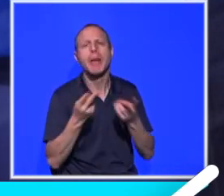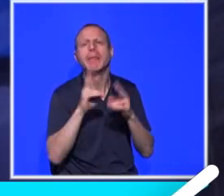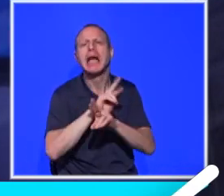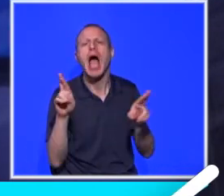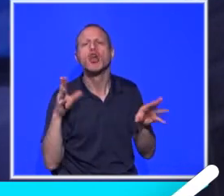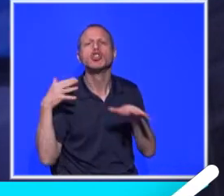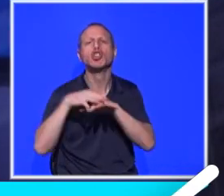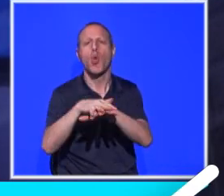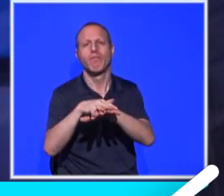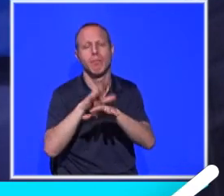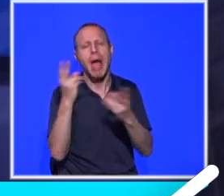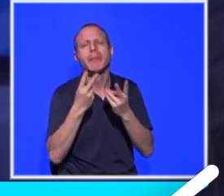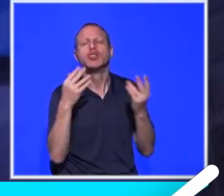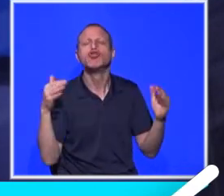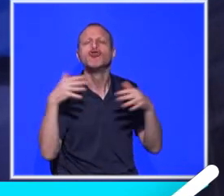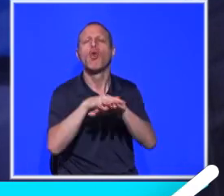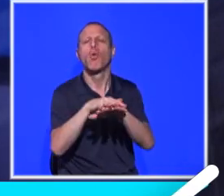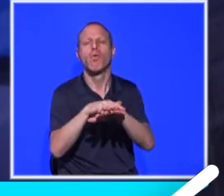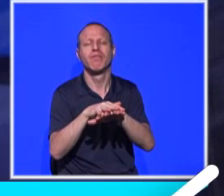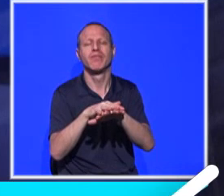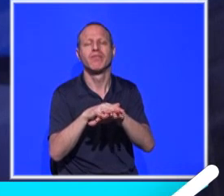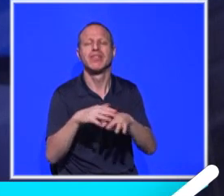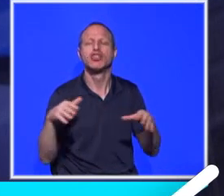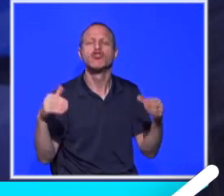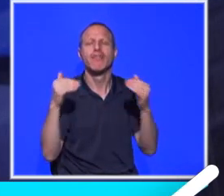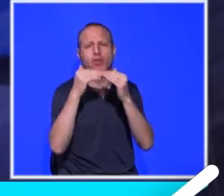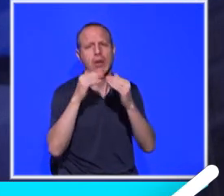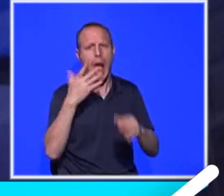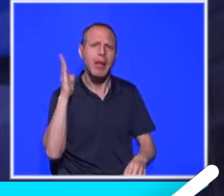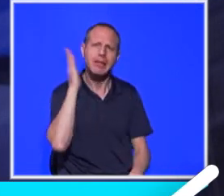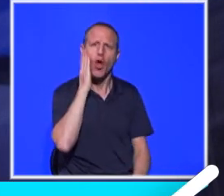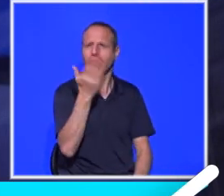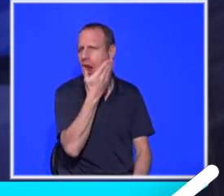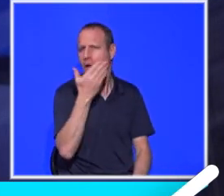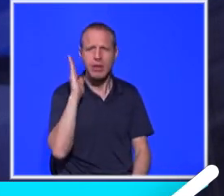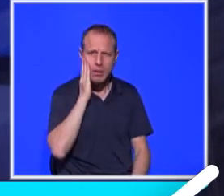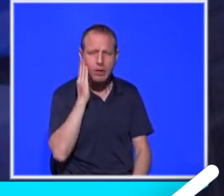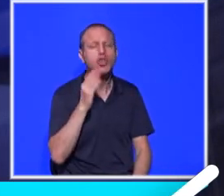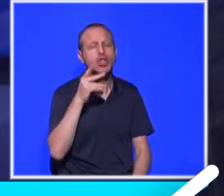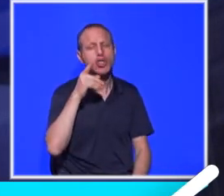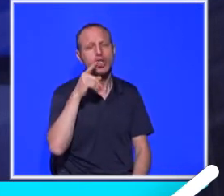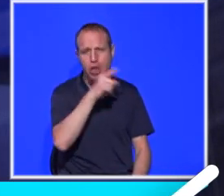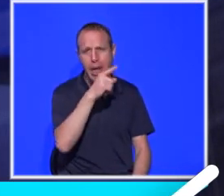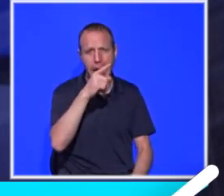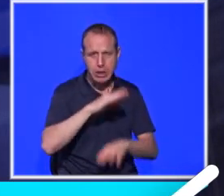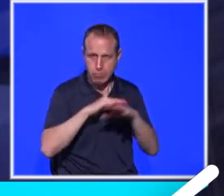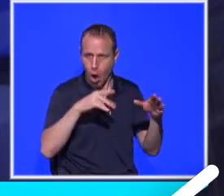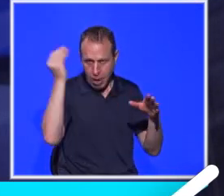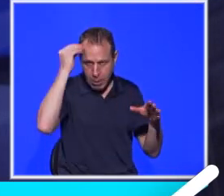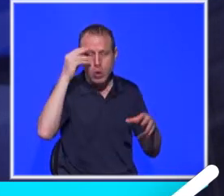שילוב, הוא מחפש שילוב שוויוני. כמה סתירות לכת צריכות להיות? שכן, שאולי צריך באמת שילמדו שגם הפעם לא יעלו